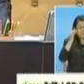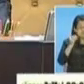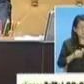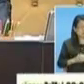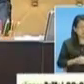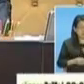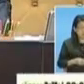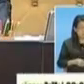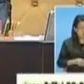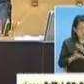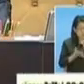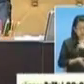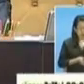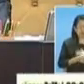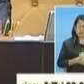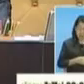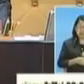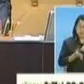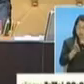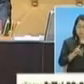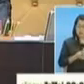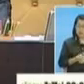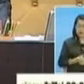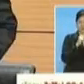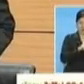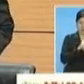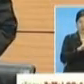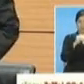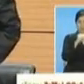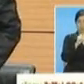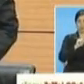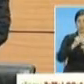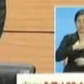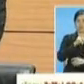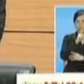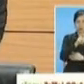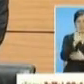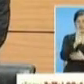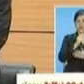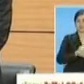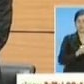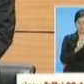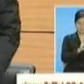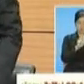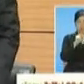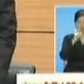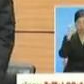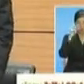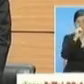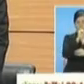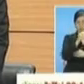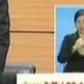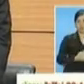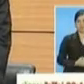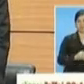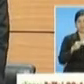ท่านต้องถอน โคกไอ้กี้ท่านครับ ท่านรองนายกรัฐมนตรีบอกว่ากองปราบปร